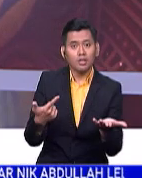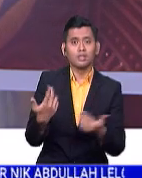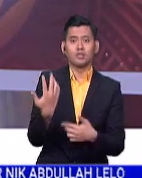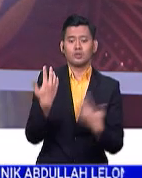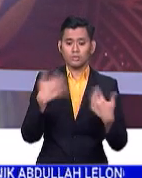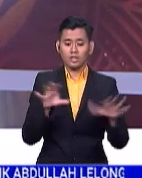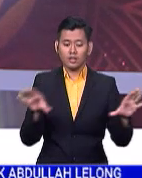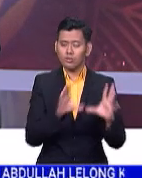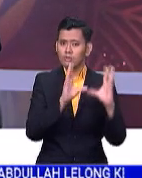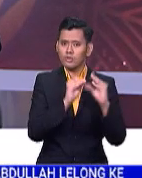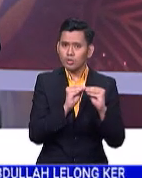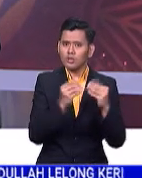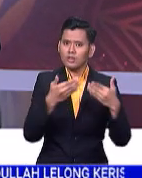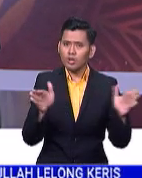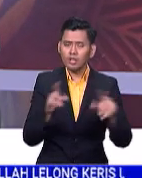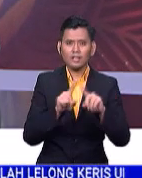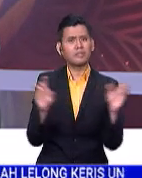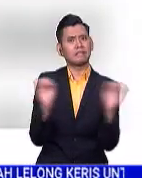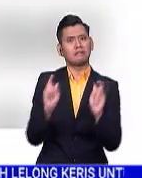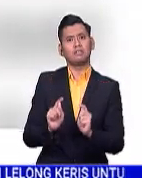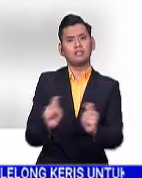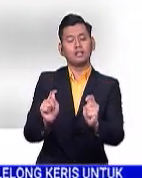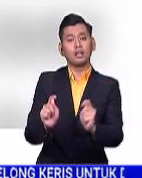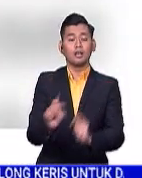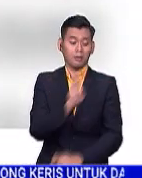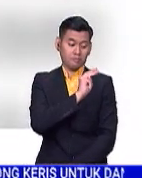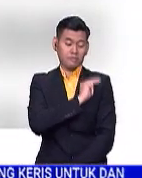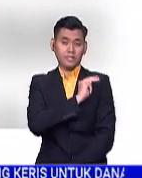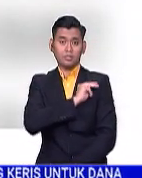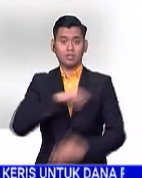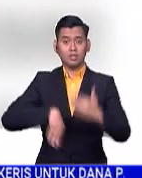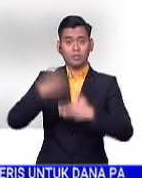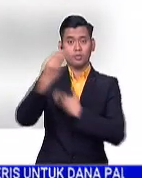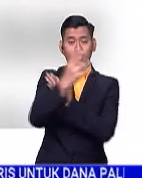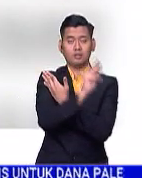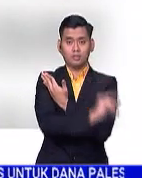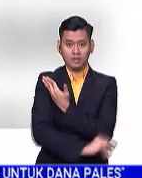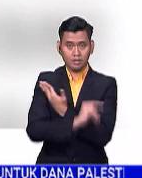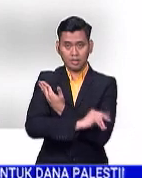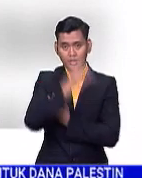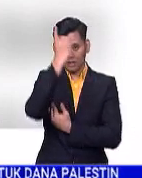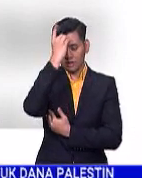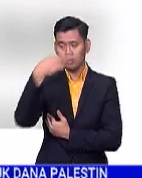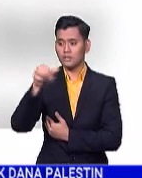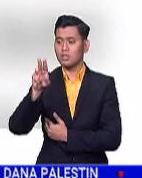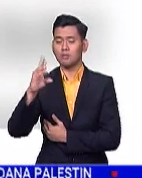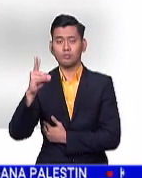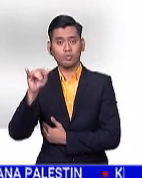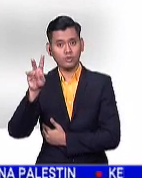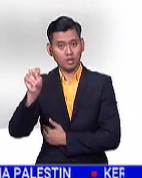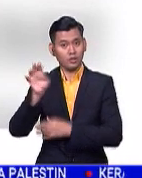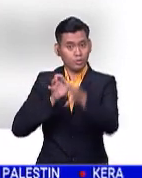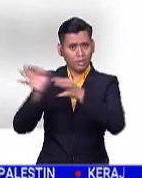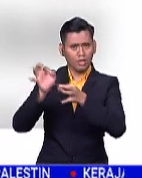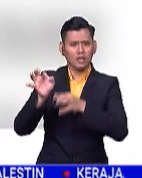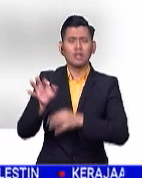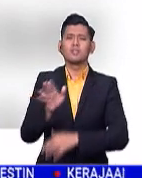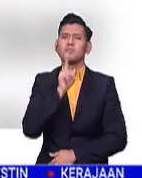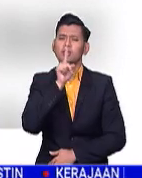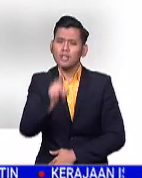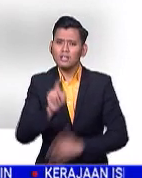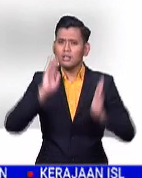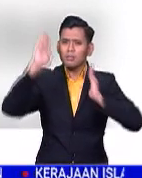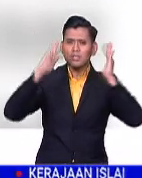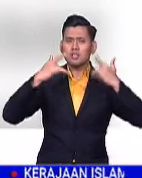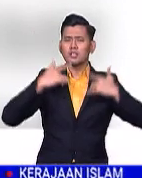perbahasan terbuka diadakan. Menteri Luar Negeri Datuk Seri Shamuddin Tun Hussein menerusi kenyataan berkata, Malaysia kecewa dengan